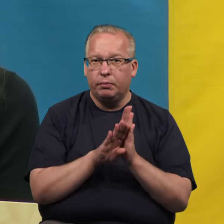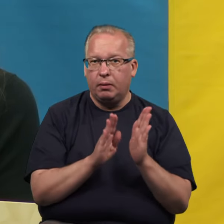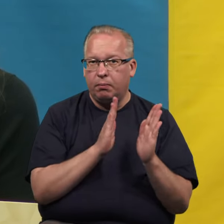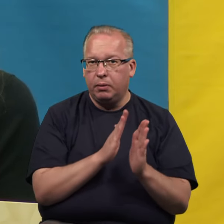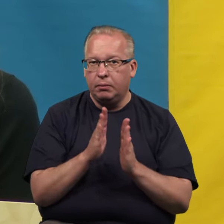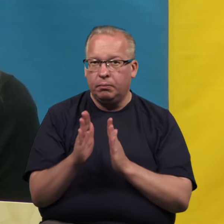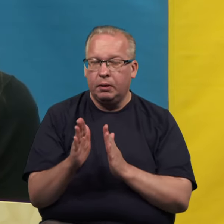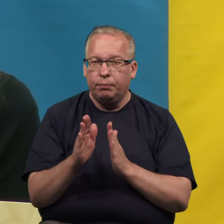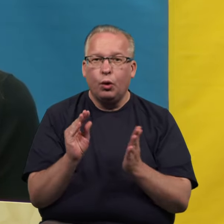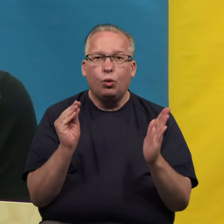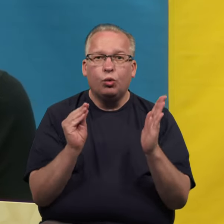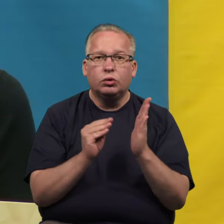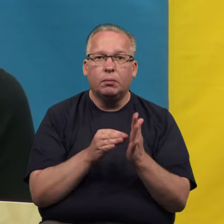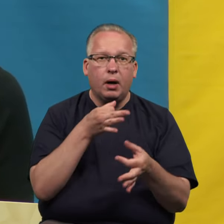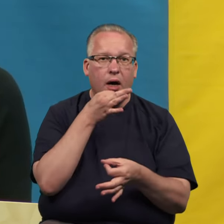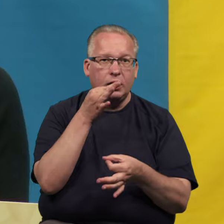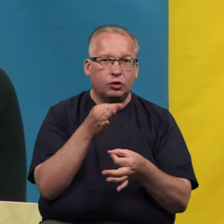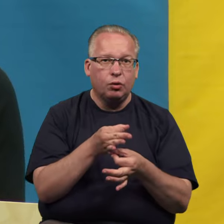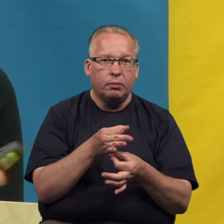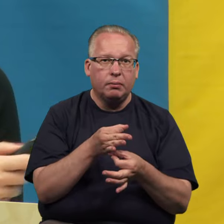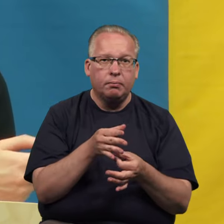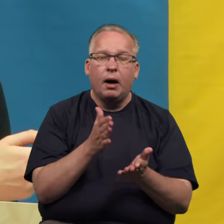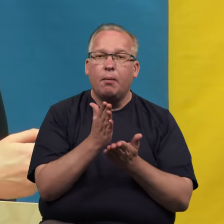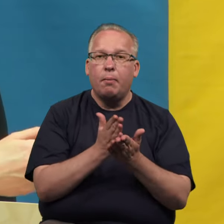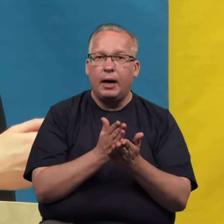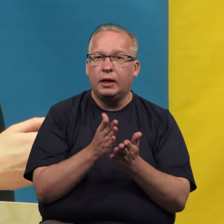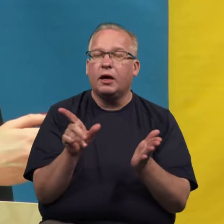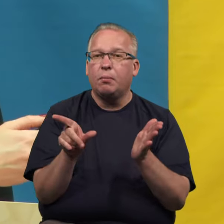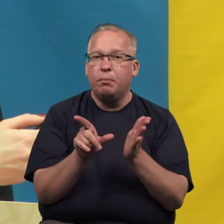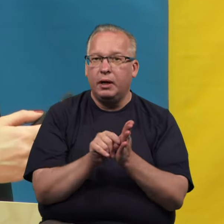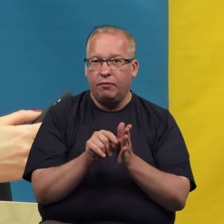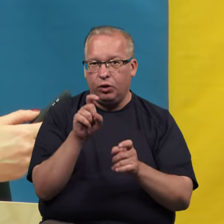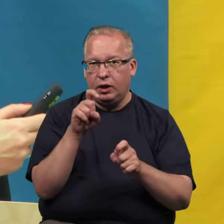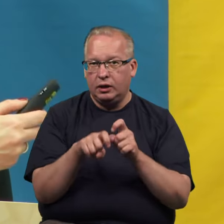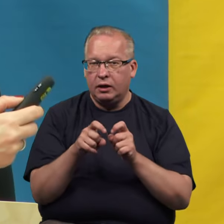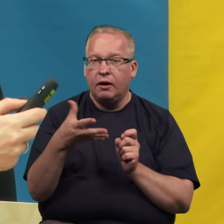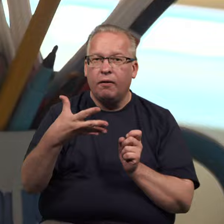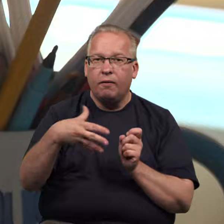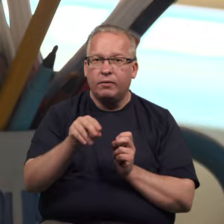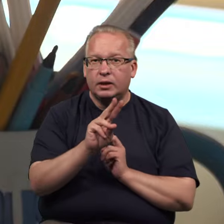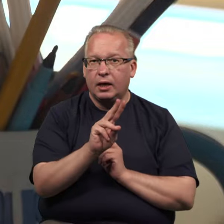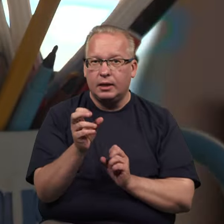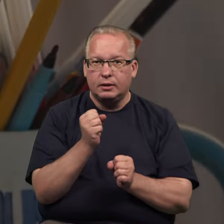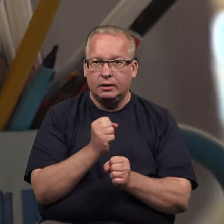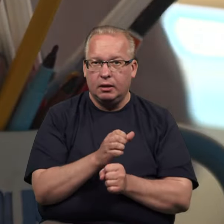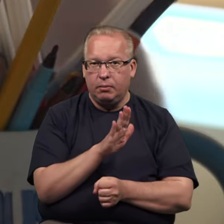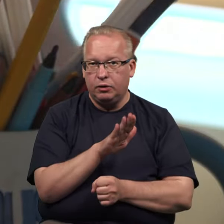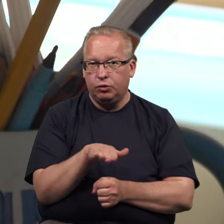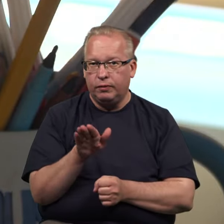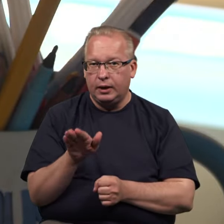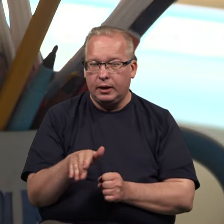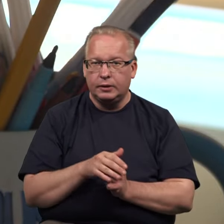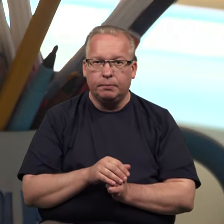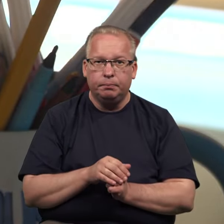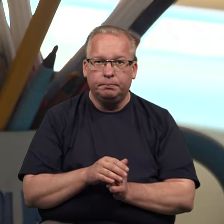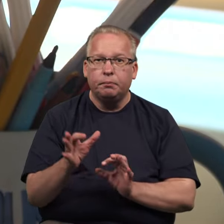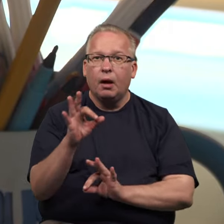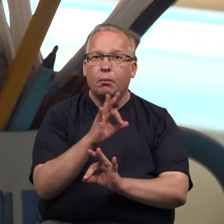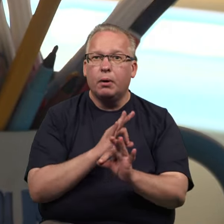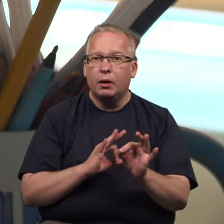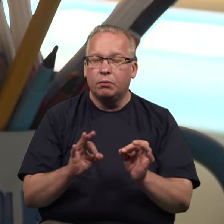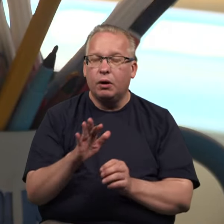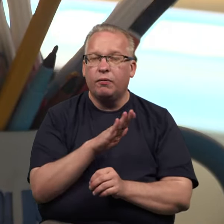ir užtikrinti atsakomybę bei pareigą ir prievolę tikrinti visus, kurie dirba su vaikais. Pagal projektą su